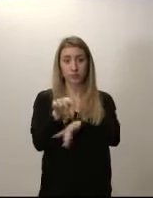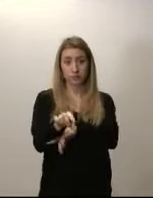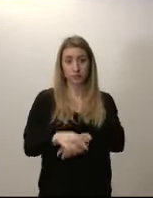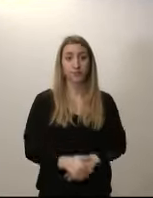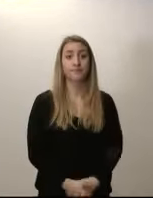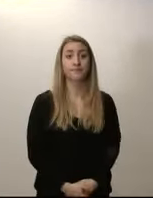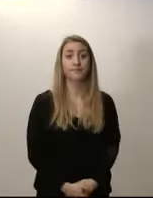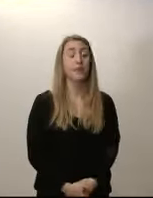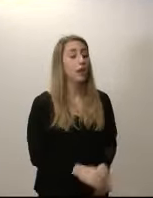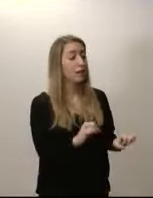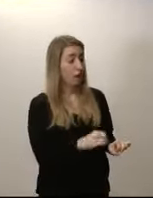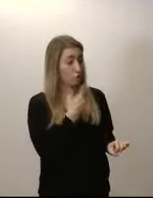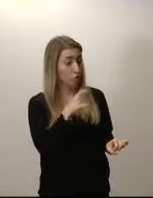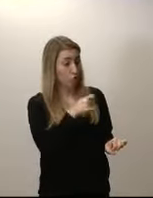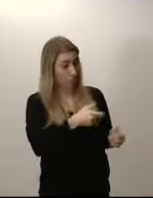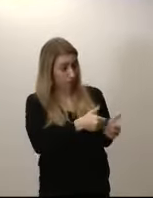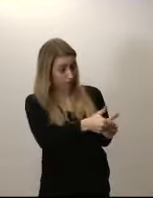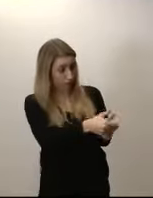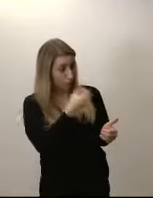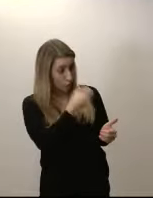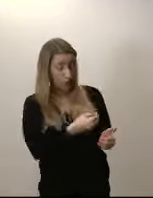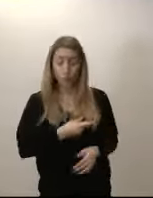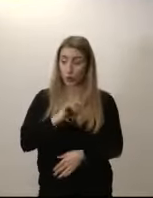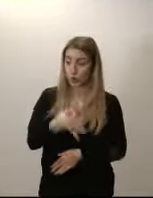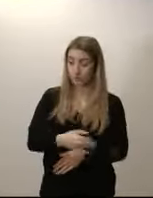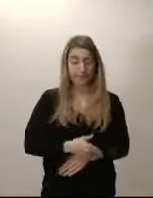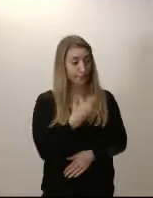associations. D'accord, donc incessamment ce sera fait. Oui. Merci beaucoup.